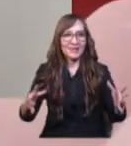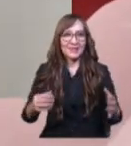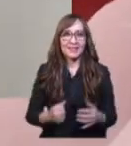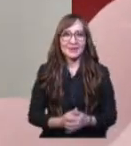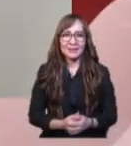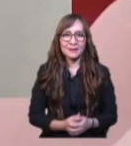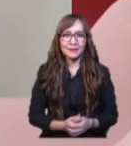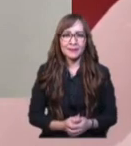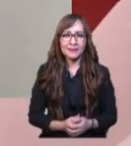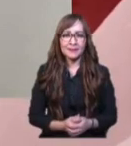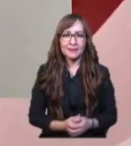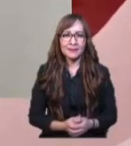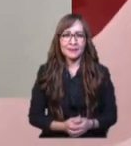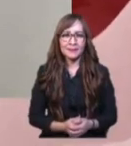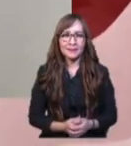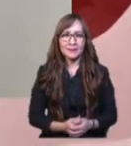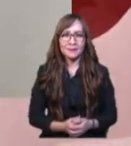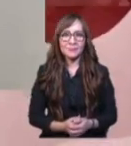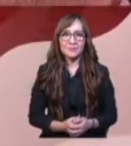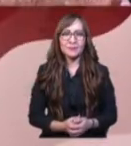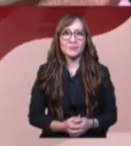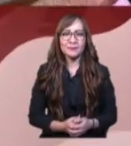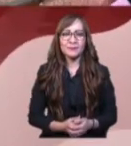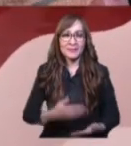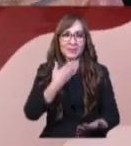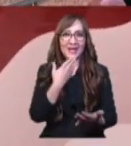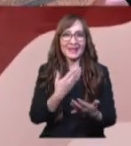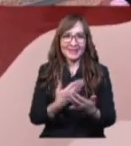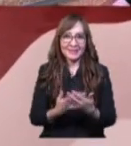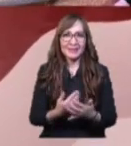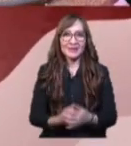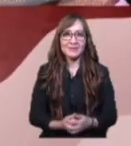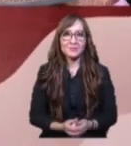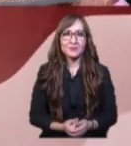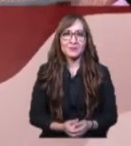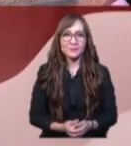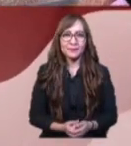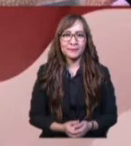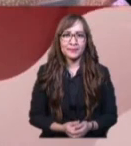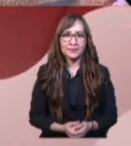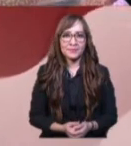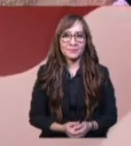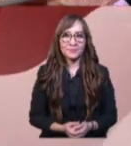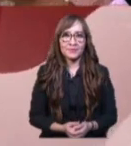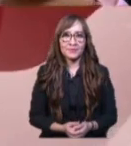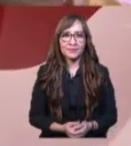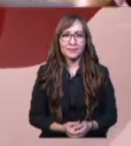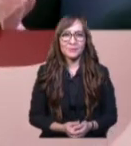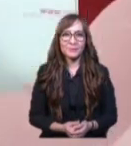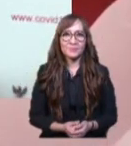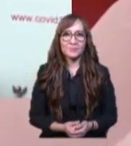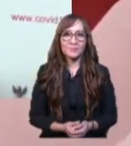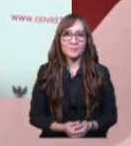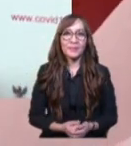dijelasin apa. Baik, Mbak Christine, terima kasih atas jawabannya. Semoga membantu. Dan sekali lagi saya